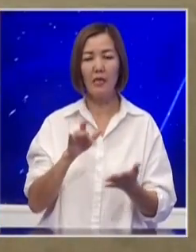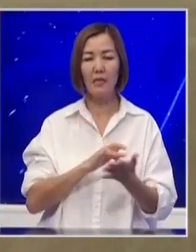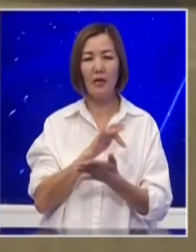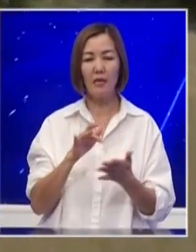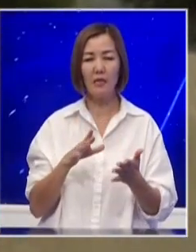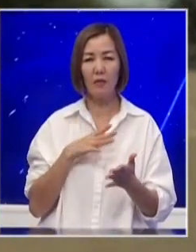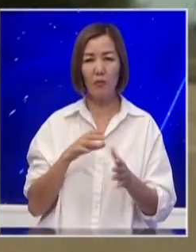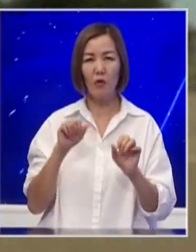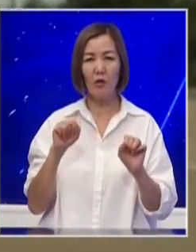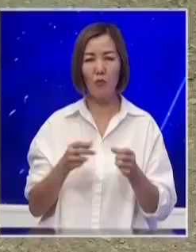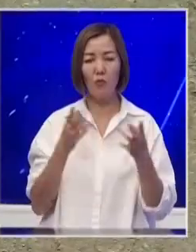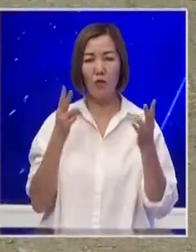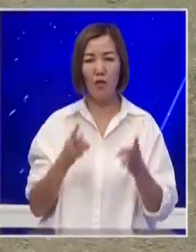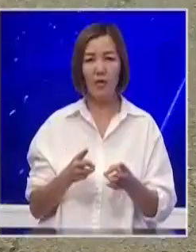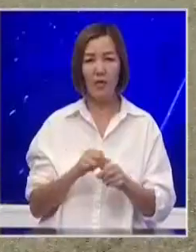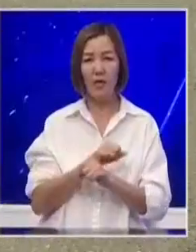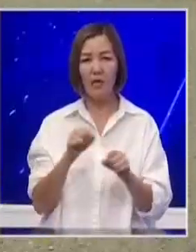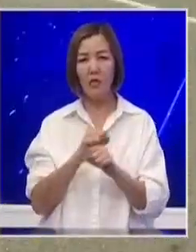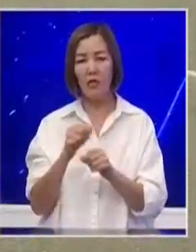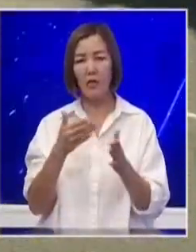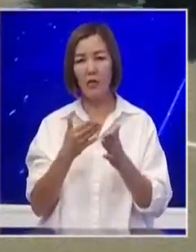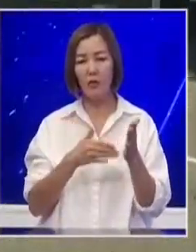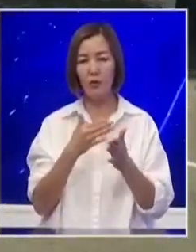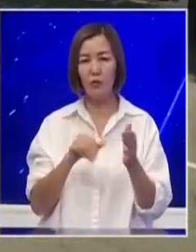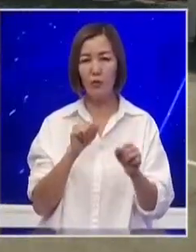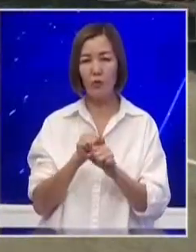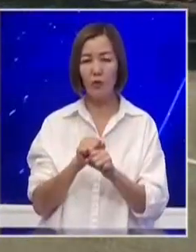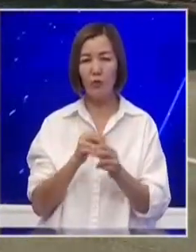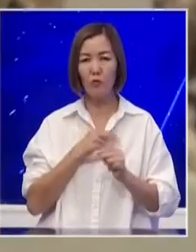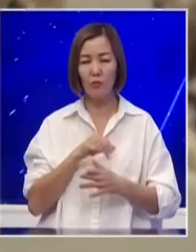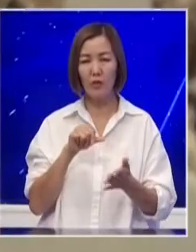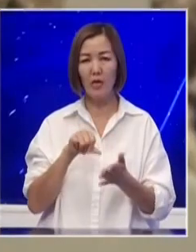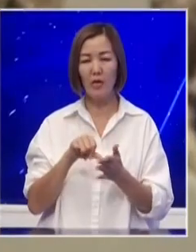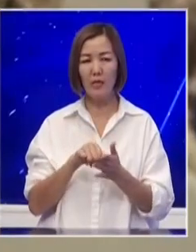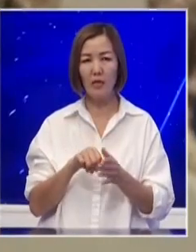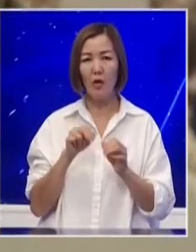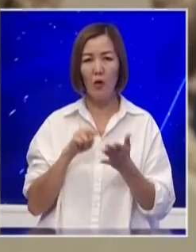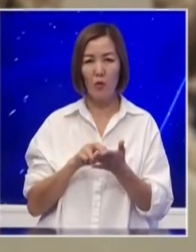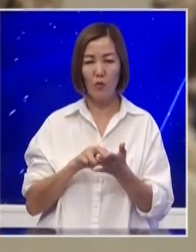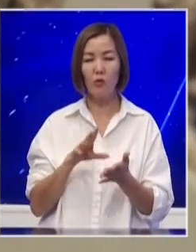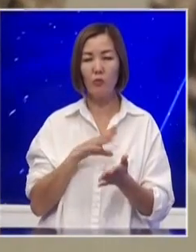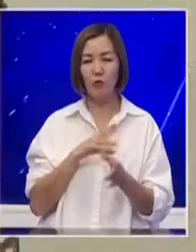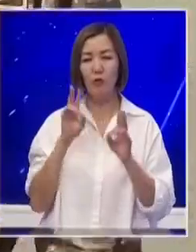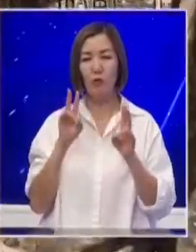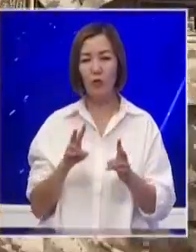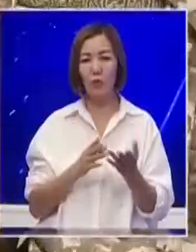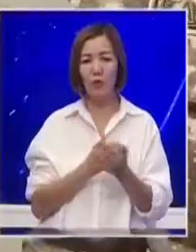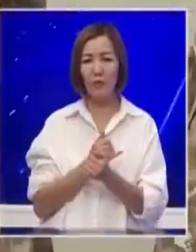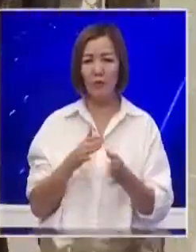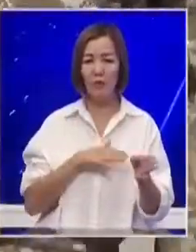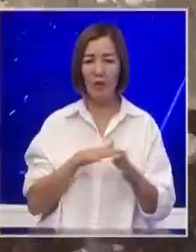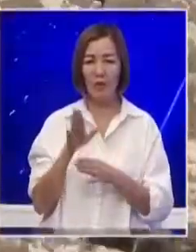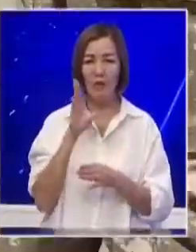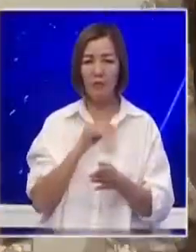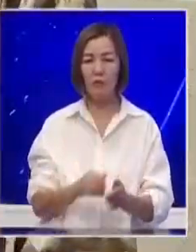кезінде жарылғыш заттарды жойып, залалсыздандыру жұмыстарына қатысқан. Қорқыныш болса да, қызметімізді мүлтіксіз атқардық